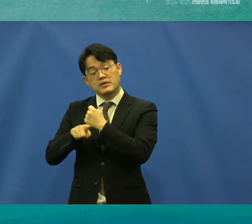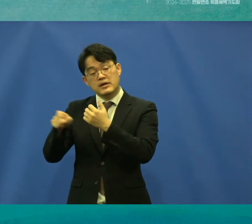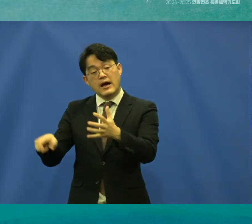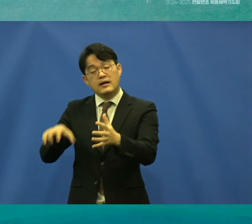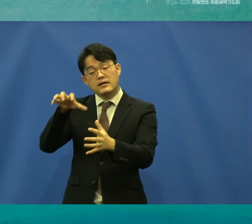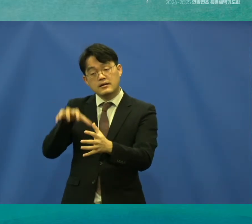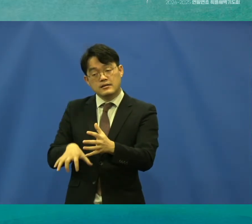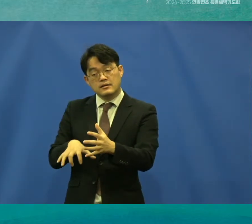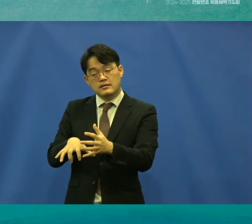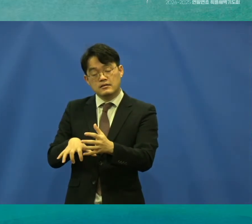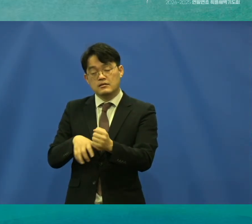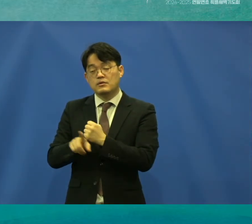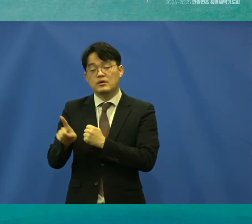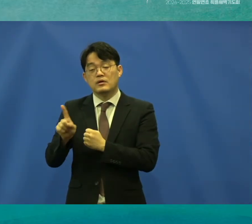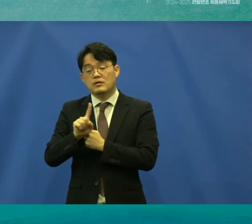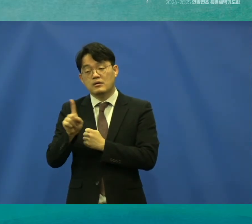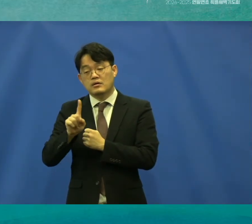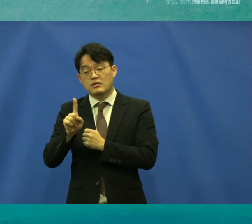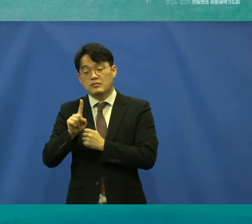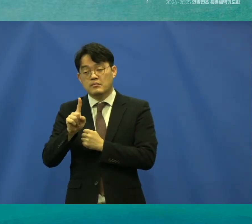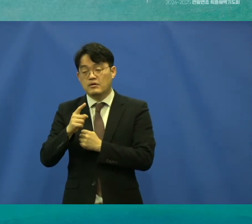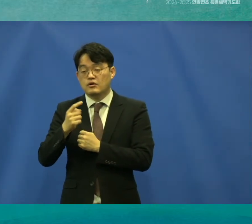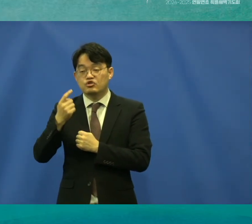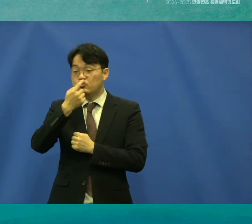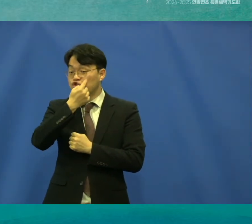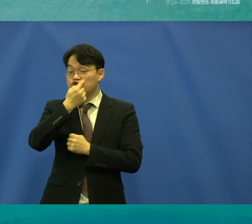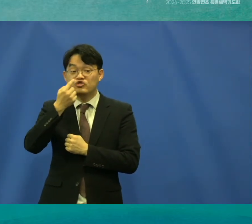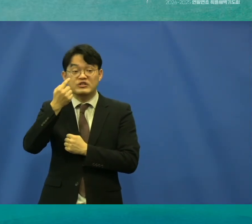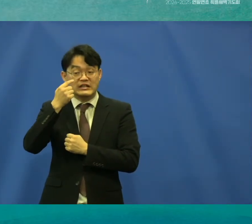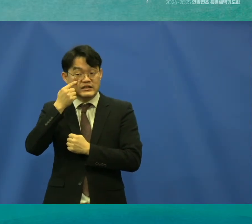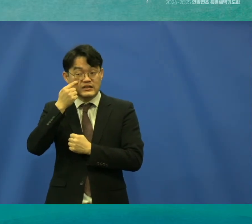가득 고인 두 눈, 그래요.